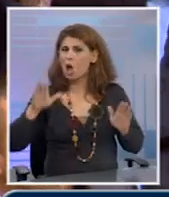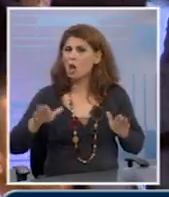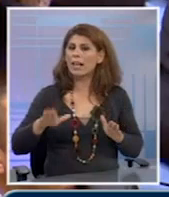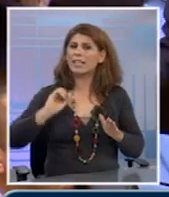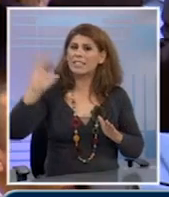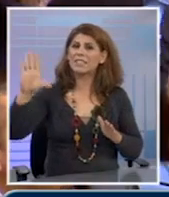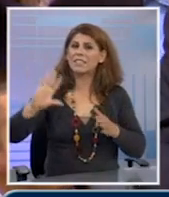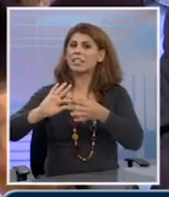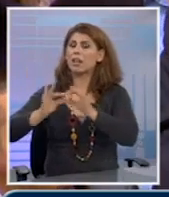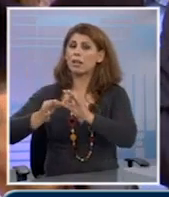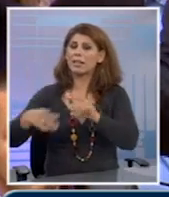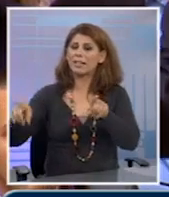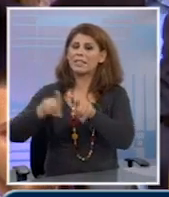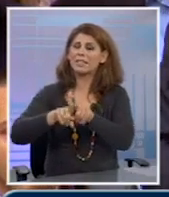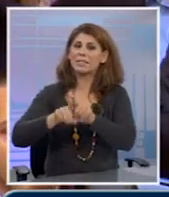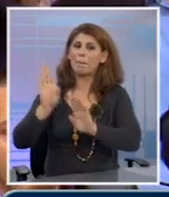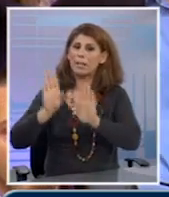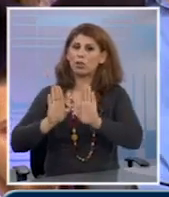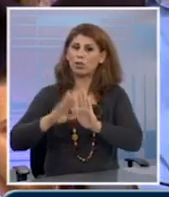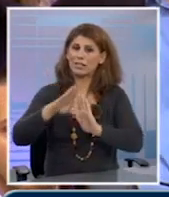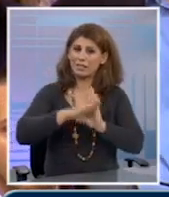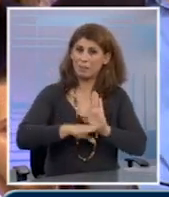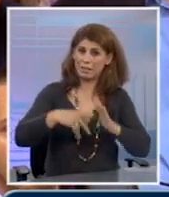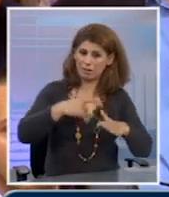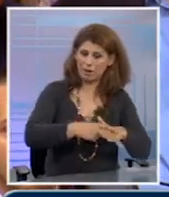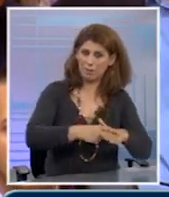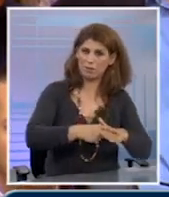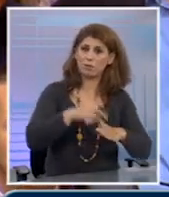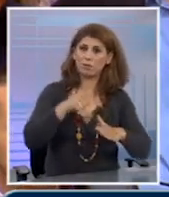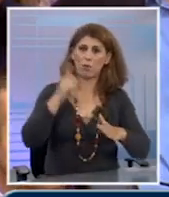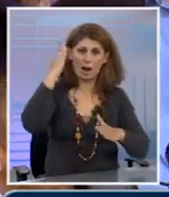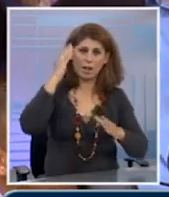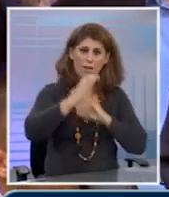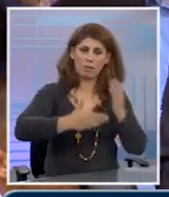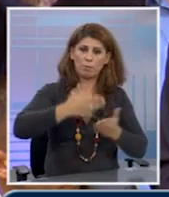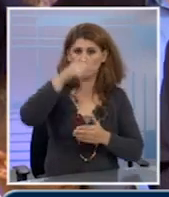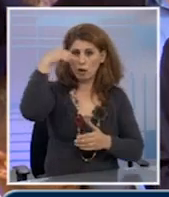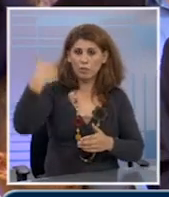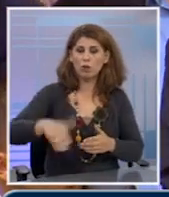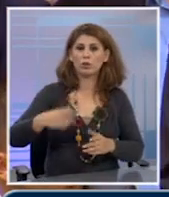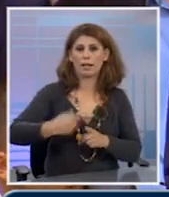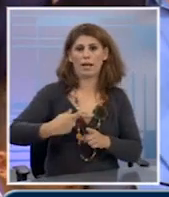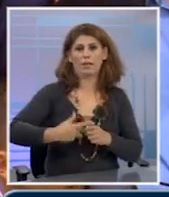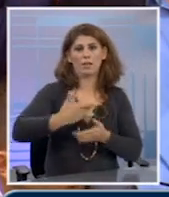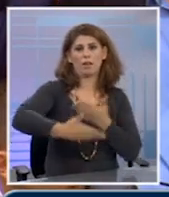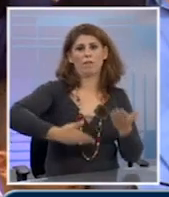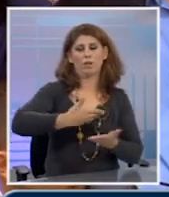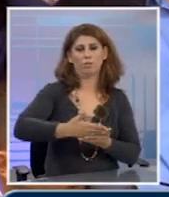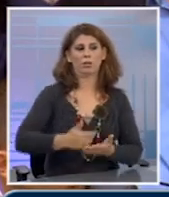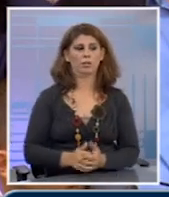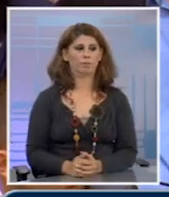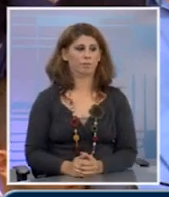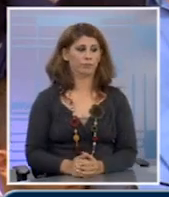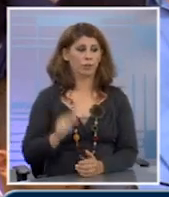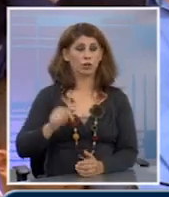funds και είναι συμμέτοχος οι συστημικές τράπεζες τις οποίες ανακεφαλαιοποίηση με τον ιδρώτα του ελληνικός λαός έρχομαι